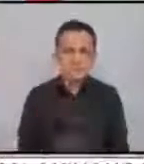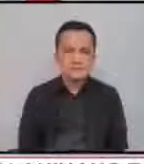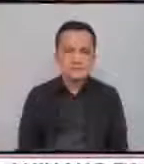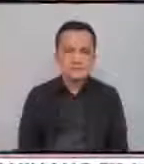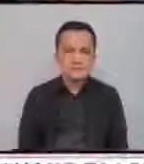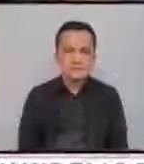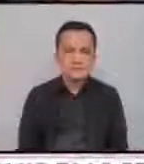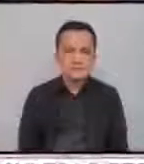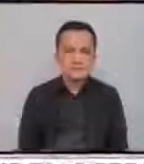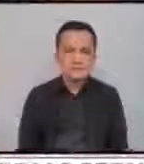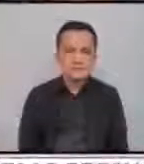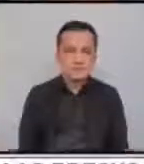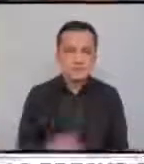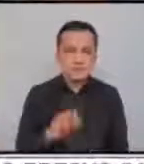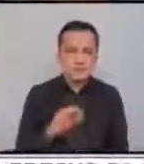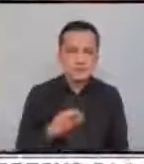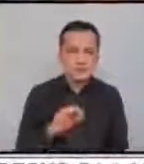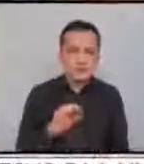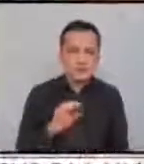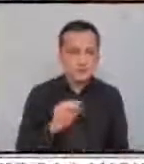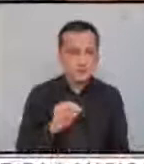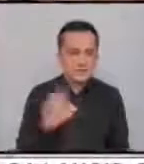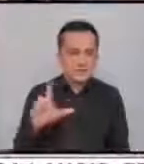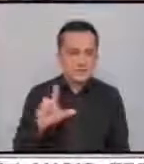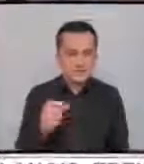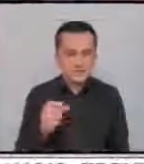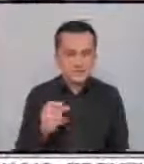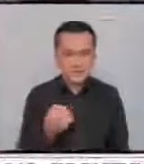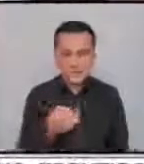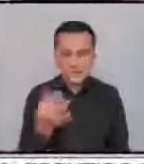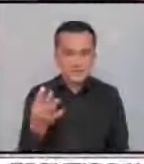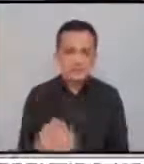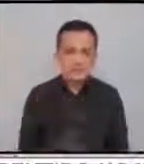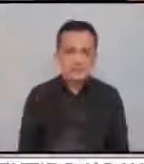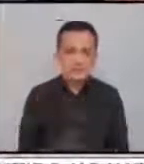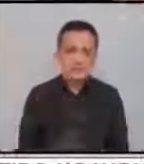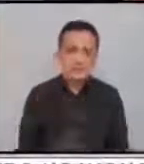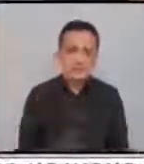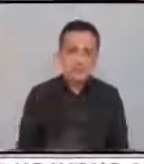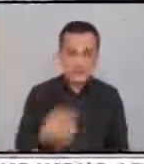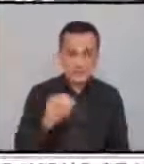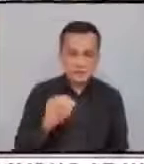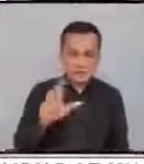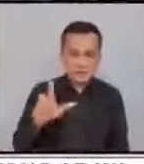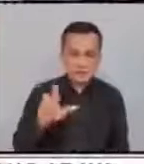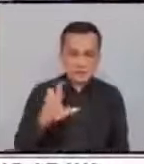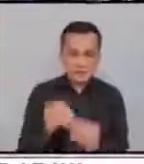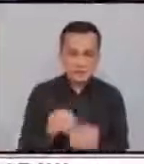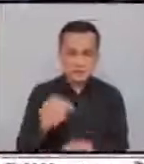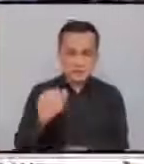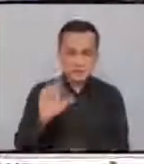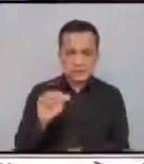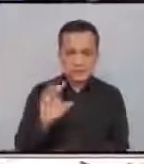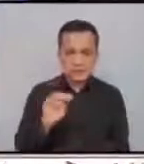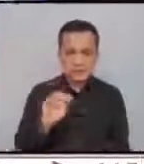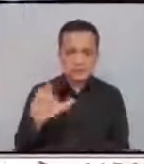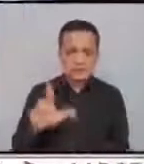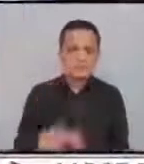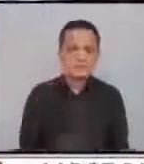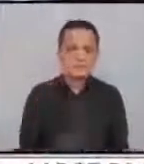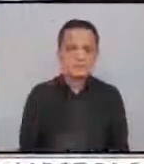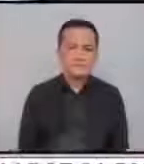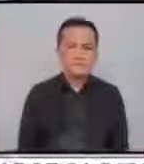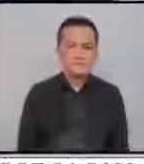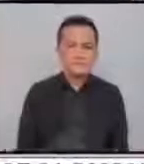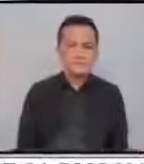nating ml. So for this soy wax po, ang computed ml po ay 15 ml. 15 ml. Sukat talaga lahat, no? Yes